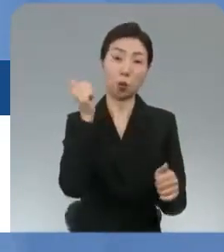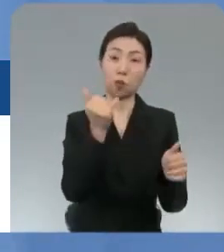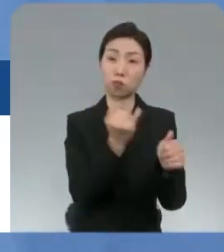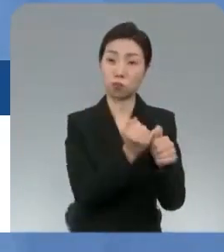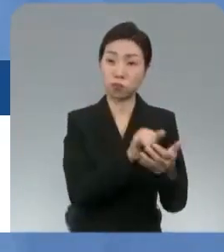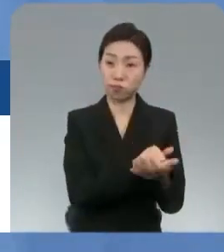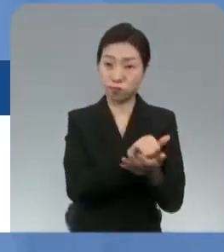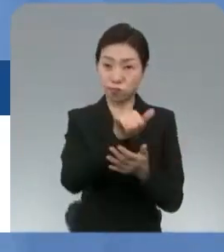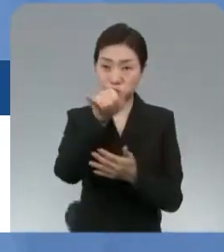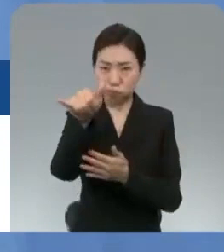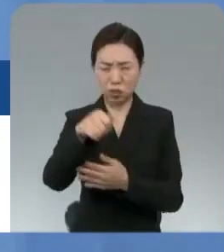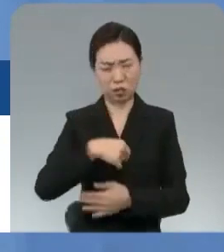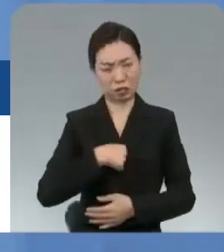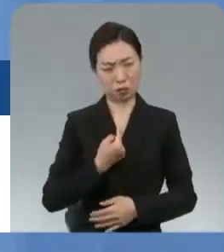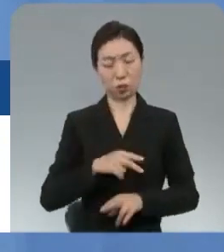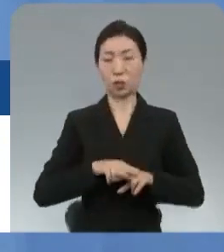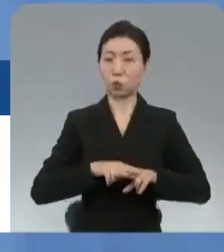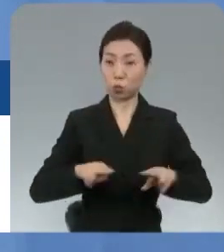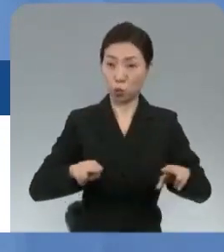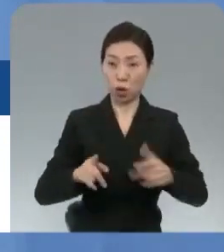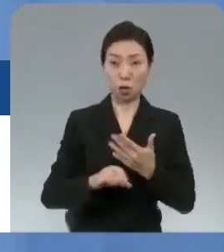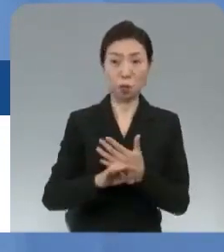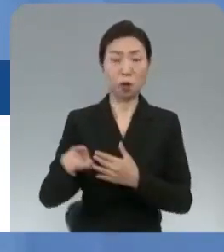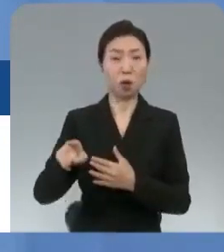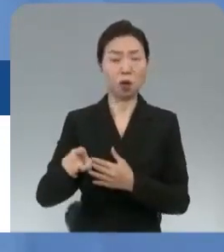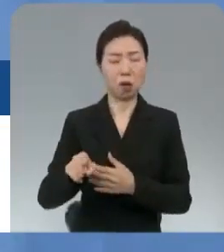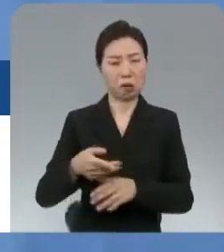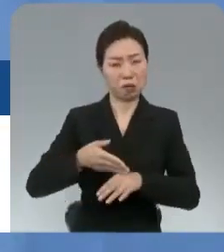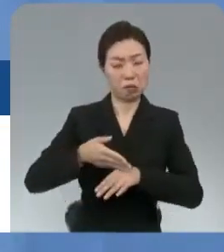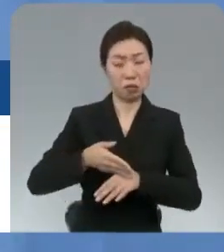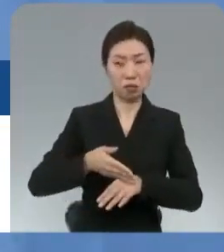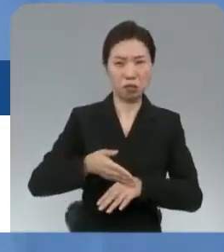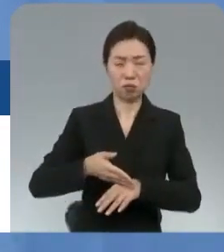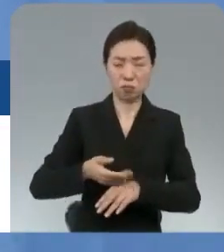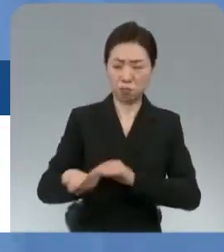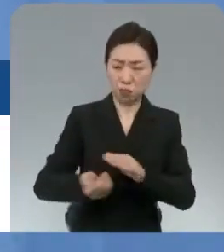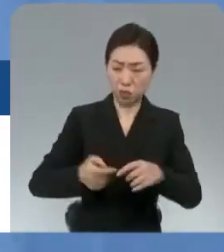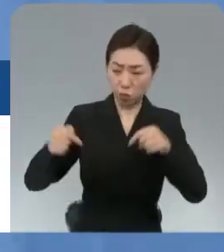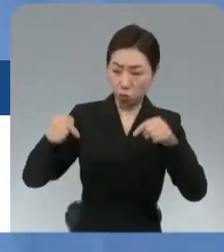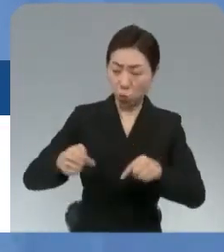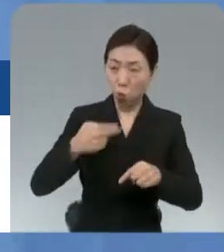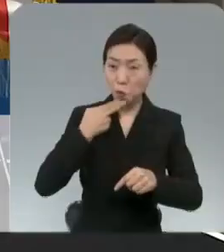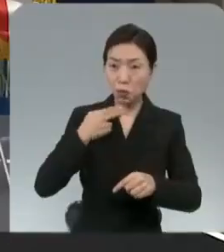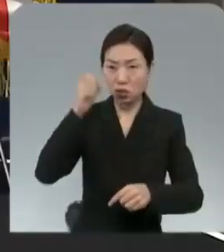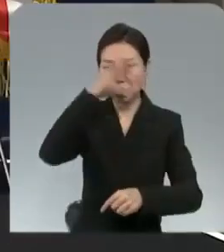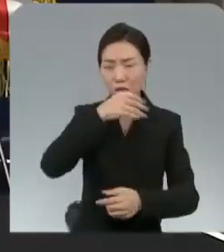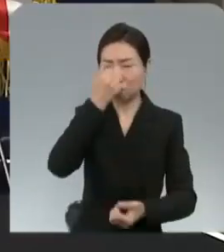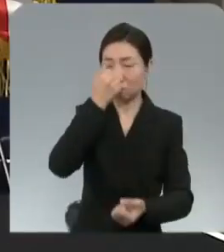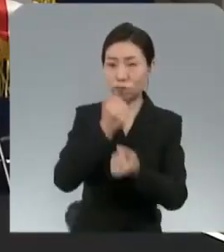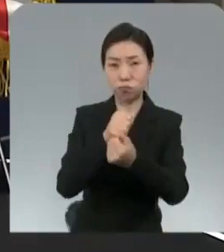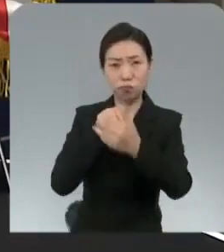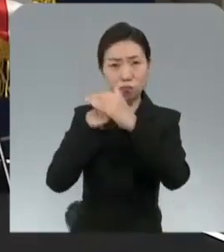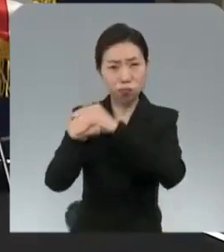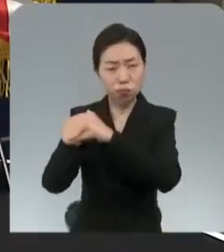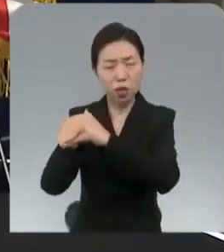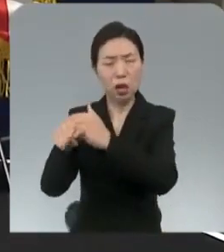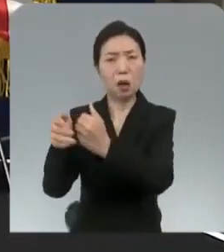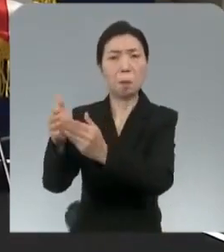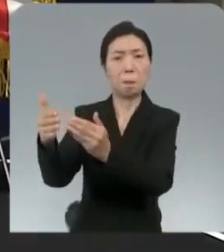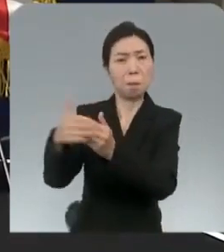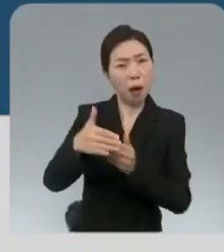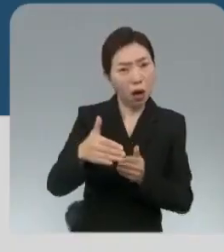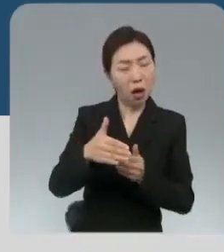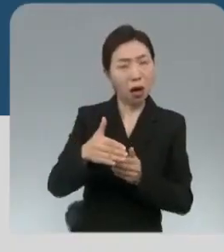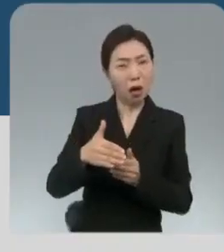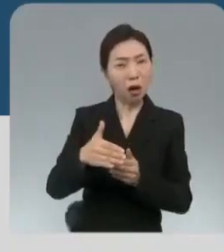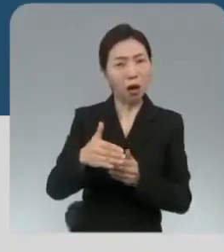없는 방문으로 조문이 거절된 것인지도 명확히 밝혀야 합니다. 대통령실이 해명에